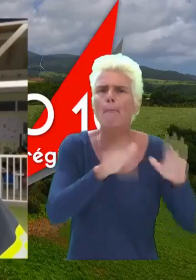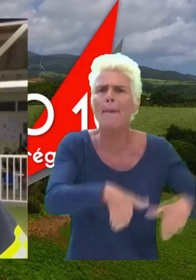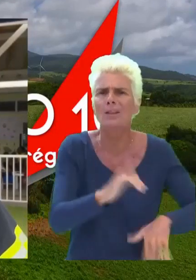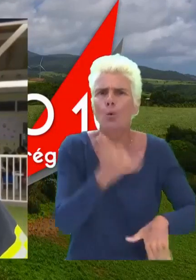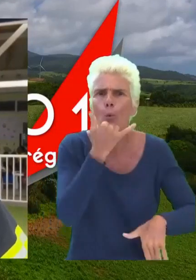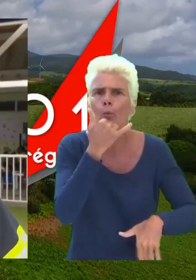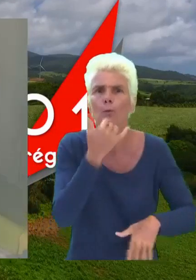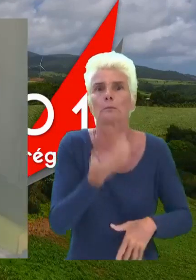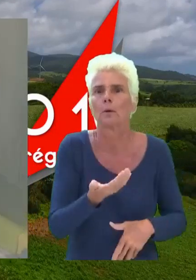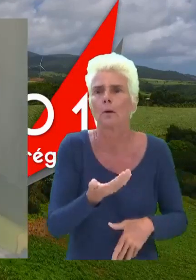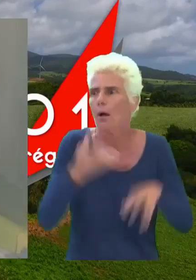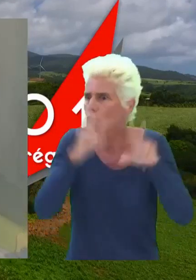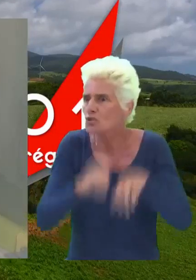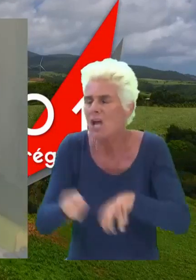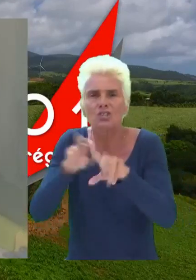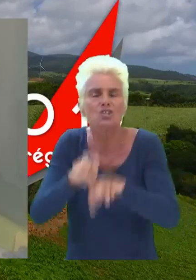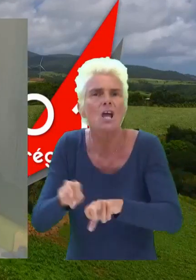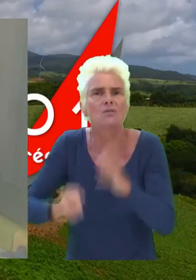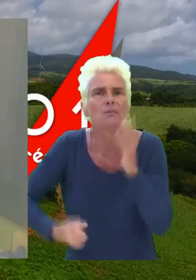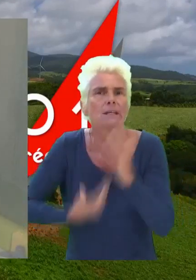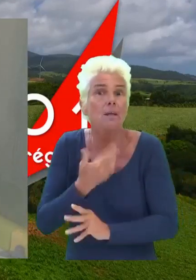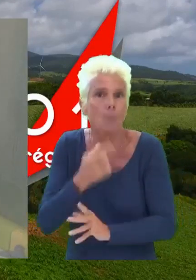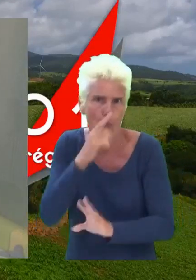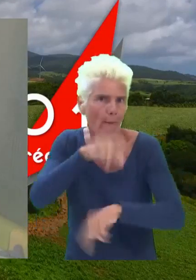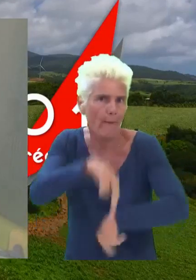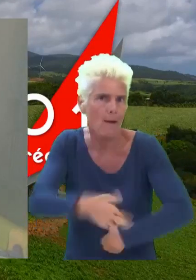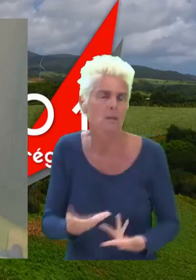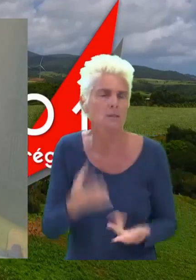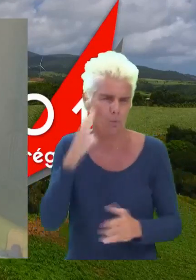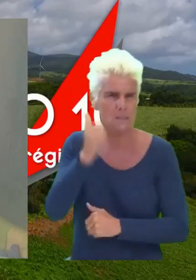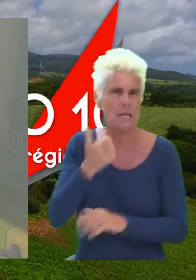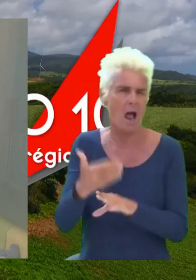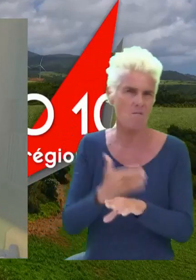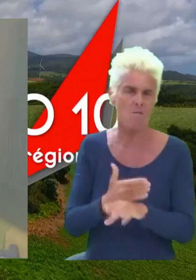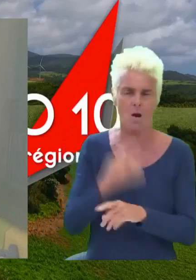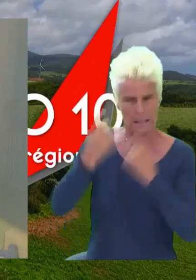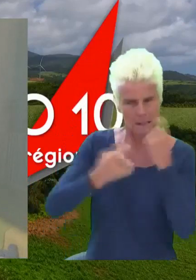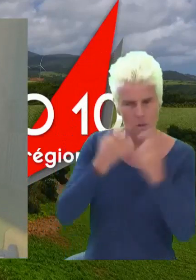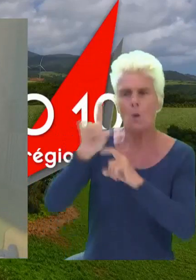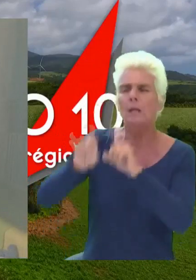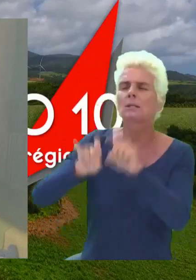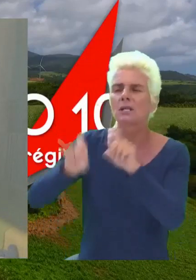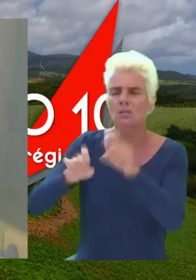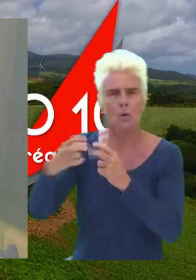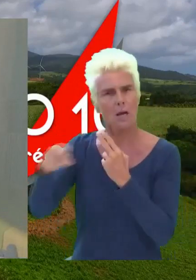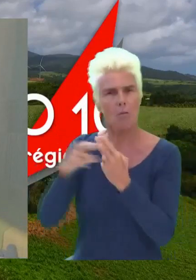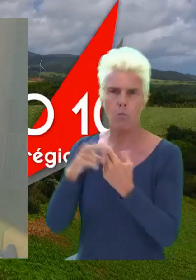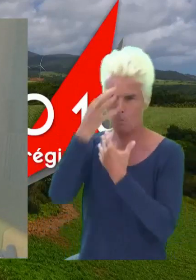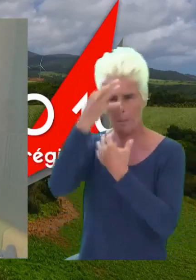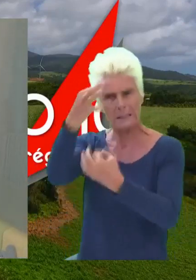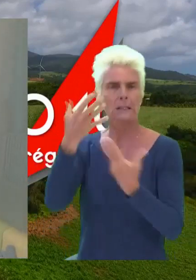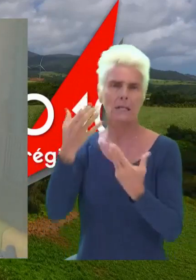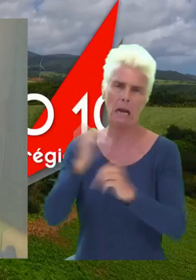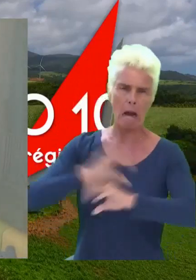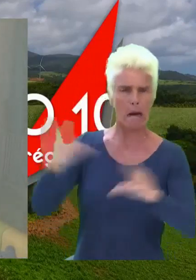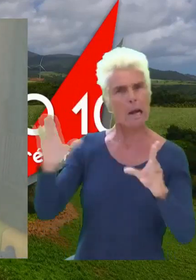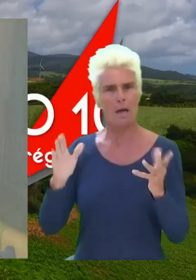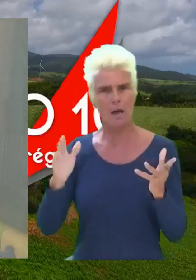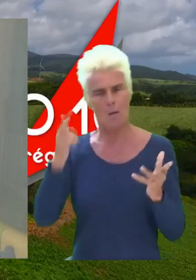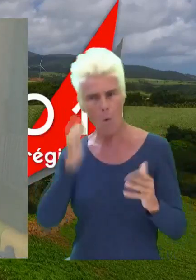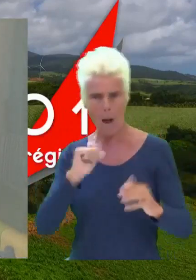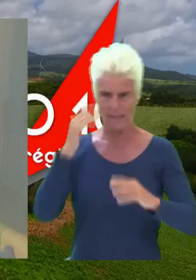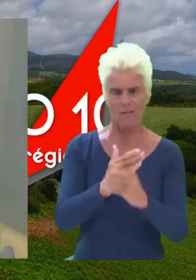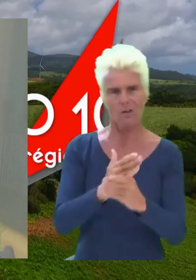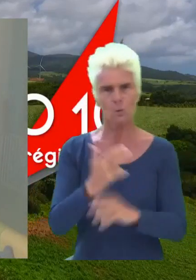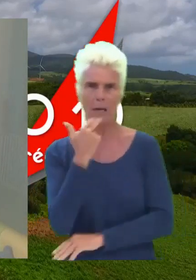à la recherche de victime c'est pour cette raison il faut bien répondre à toutes les questions convenablement pour pouvoir avoir une intervention